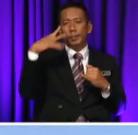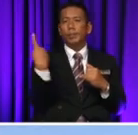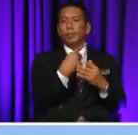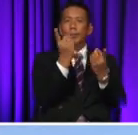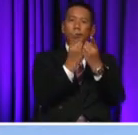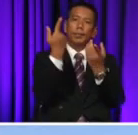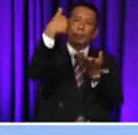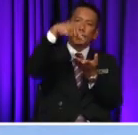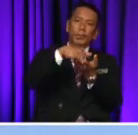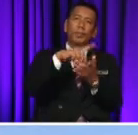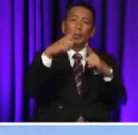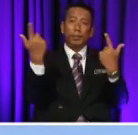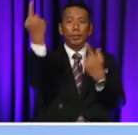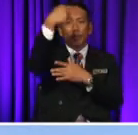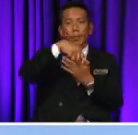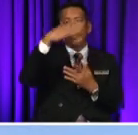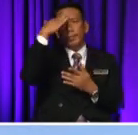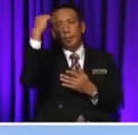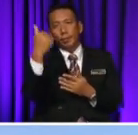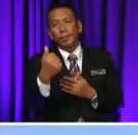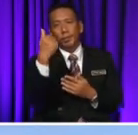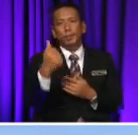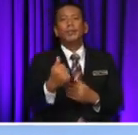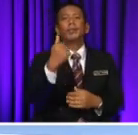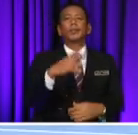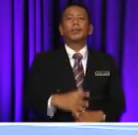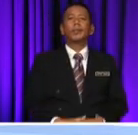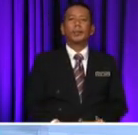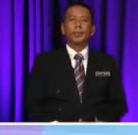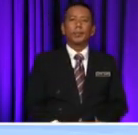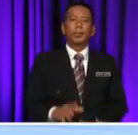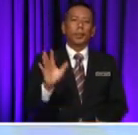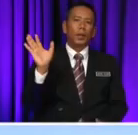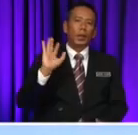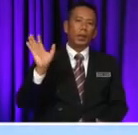berjumpa lagi di lain hari Assalamualaikum warahmatullahi wabarakatuh